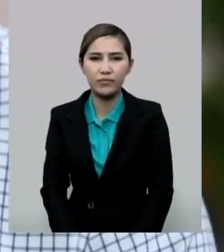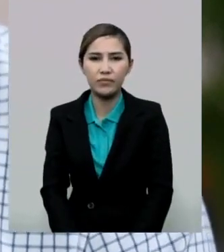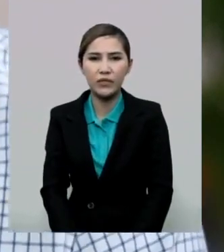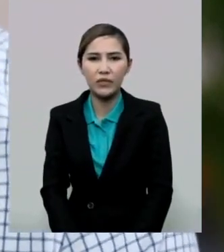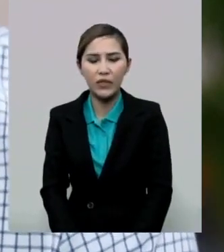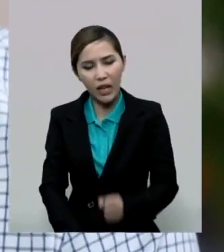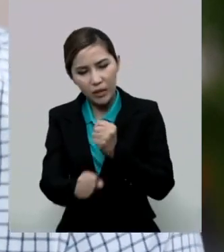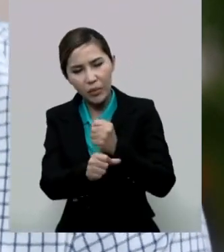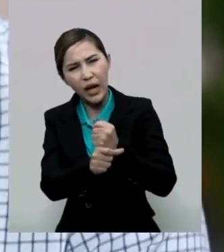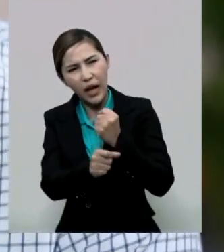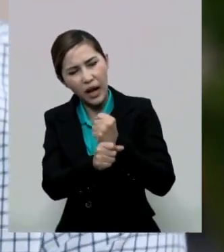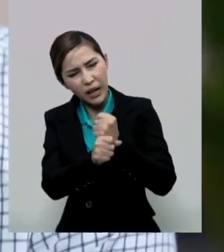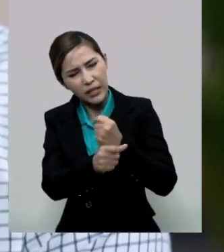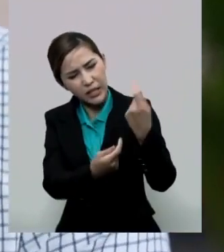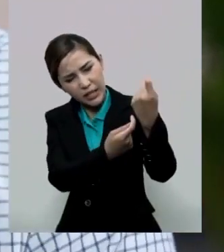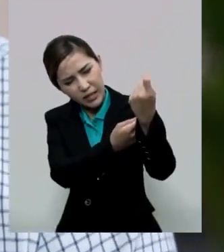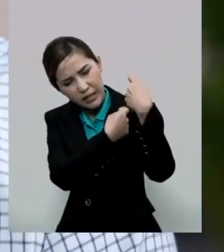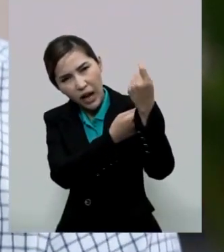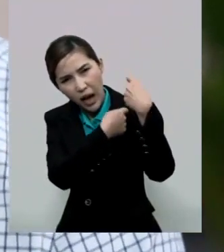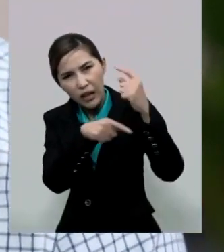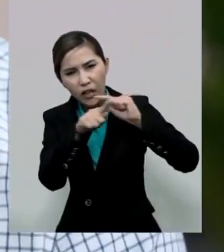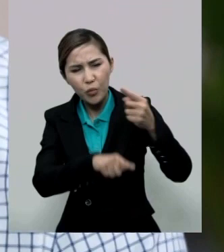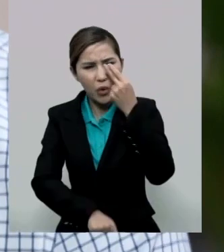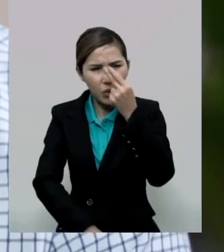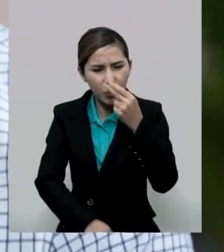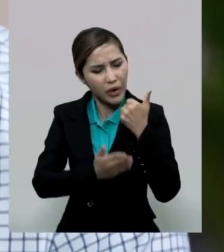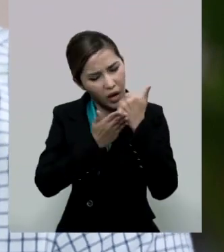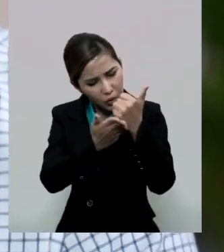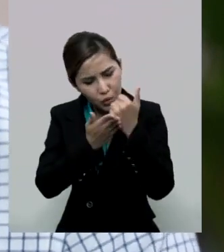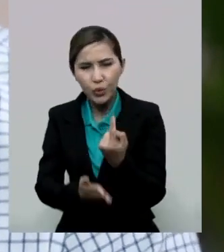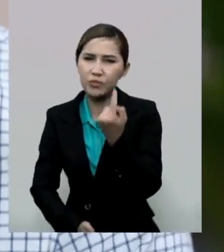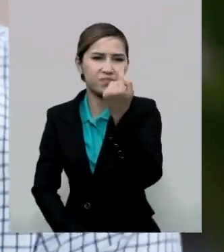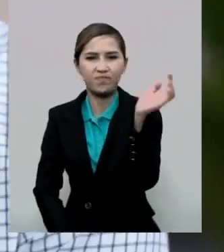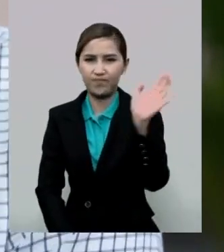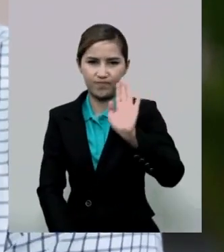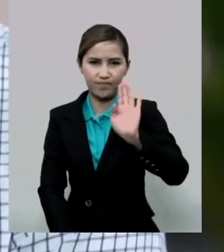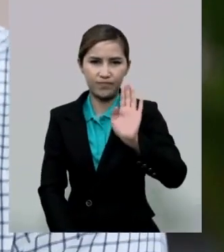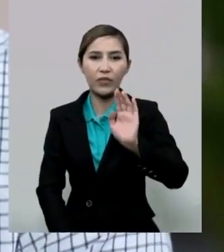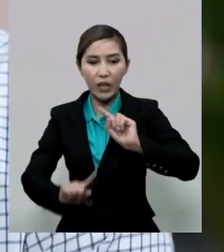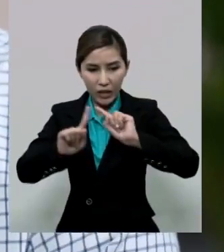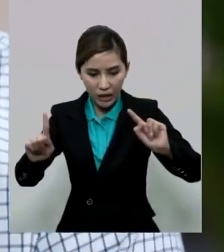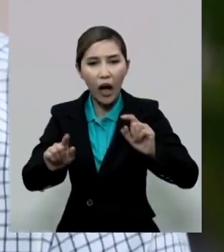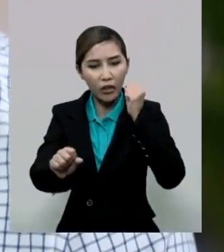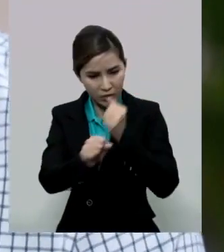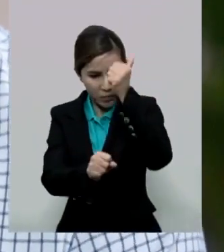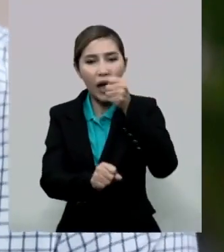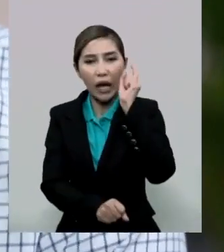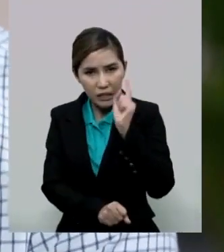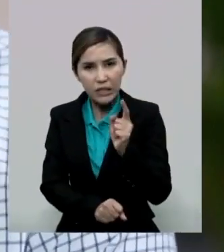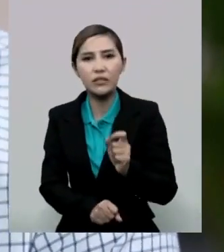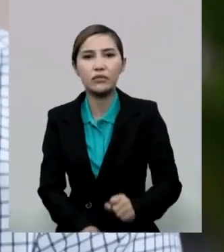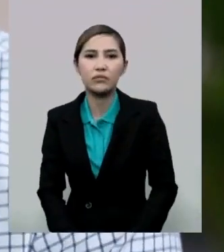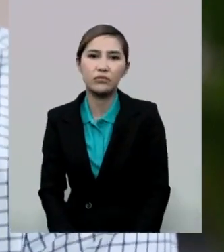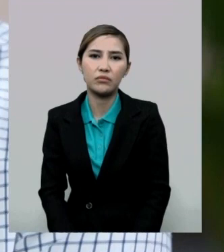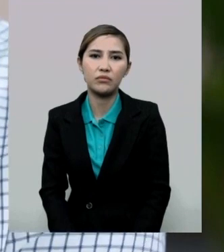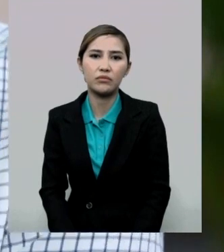งานที่จะจ้างเขาอ่ะคือเอาว่าอย่ามองว่าเป็นการช่วยเหลือเขาอย่างเดียวเขาก็ทำงาน